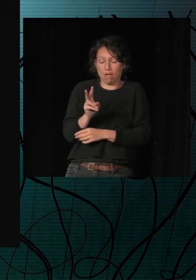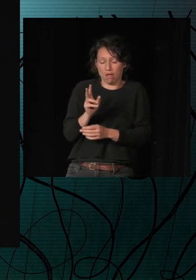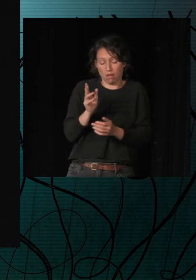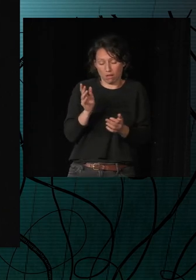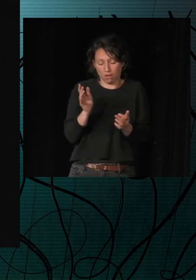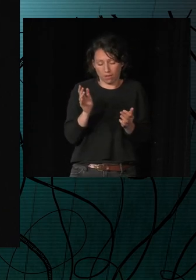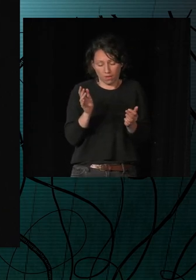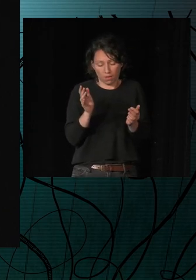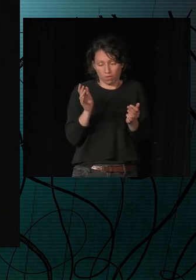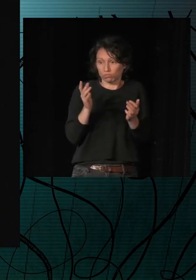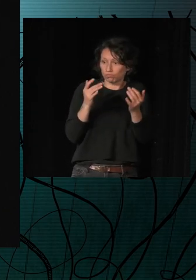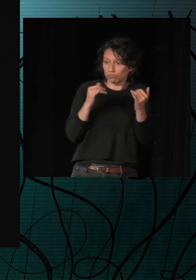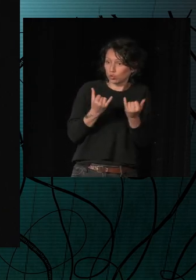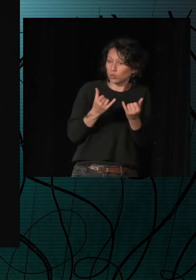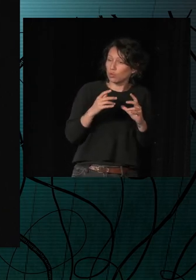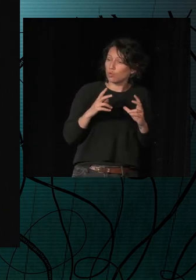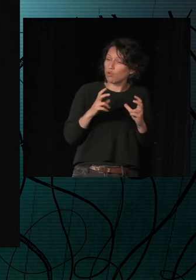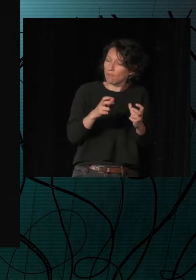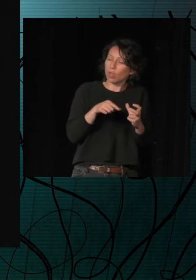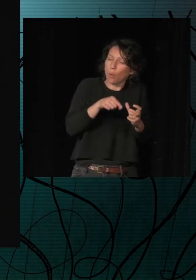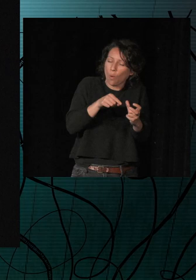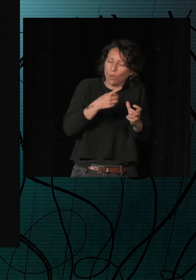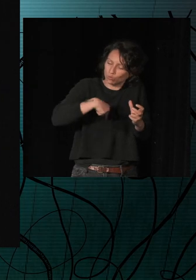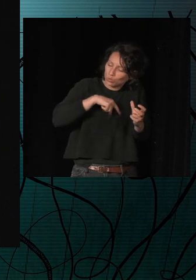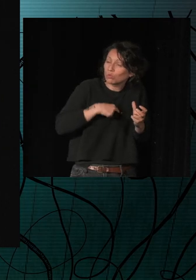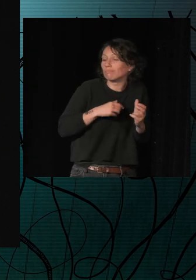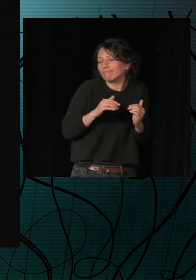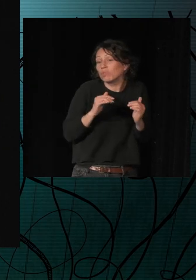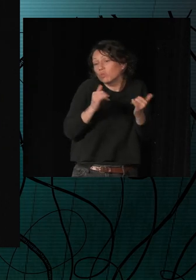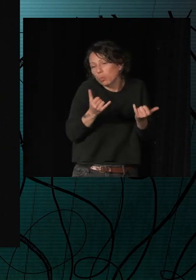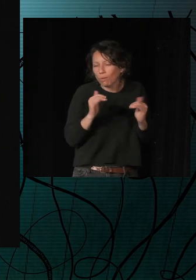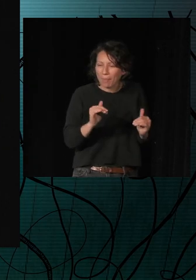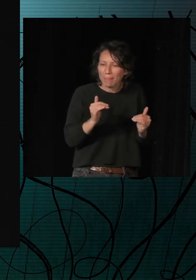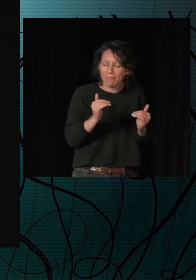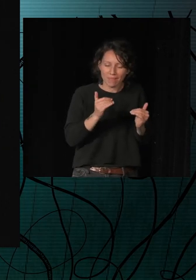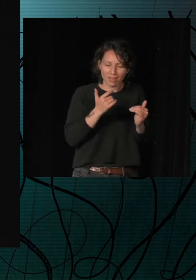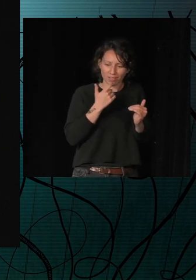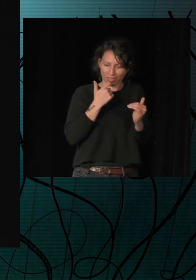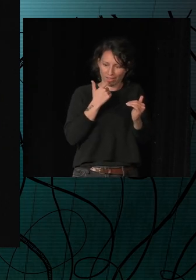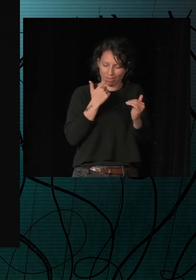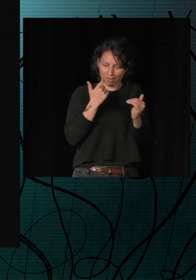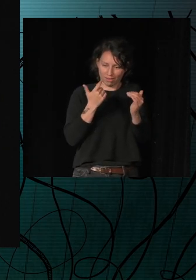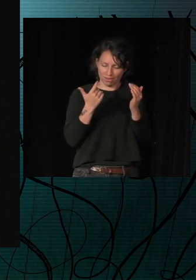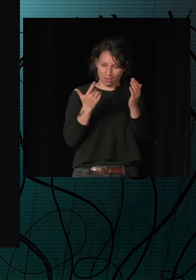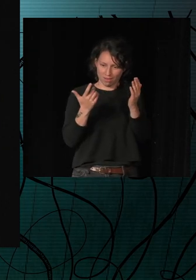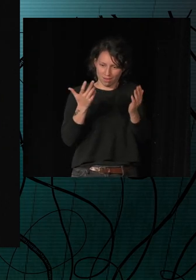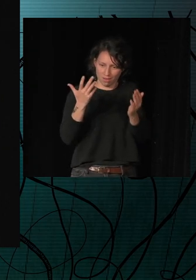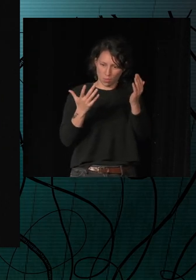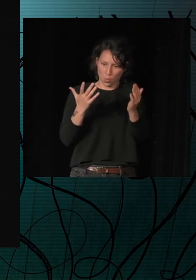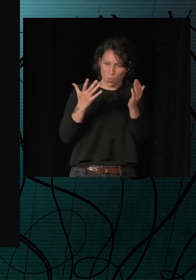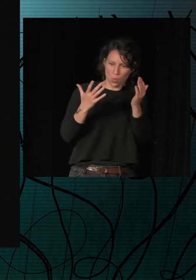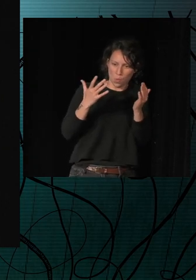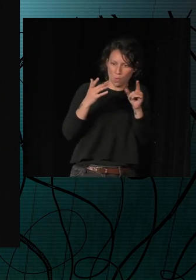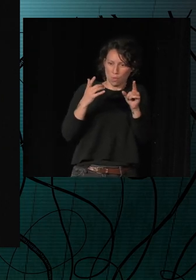qu'il y a ce côté où on va jouer quand même on a tout fait de casser en fait vraiment cette espèce de limite entre les deux et ça devient juste un peu